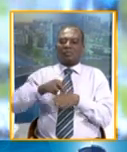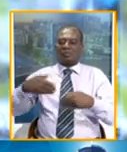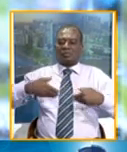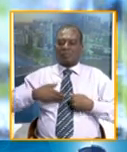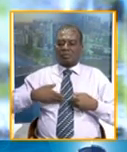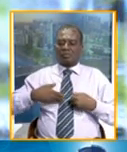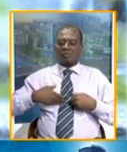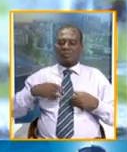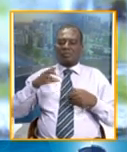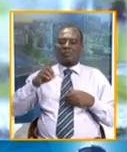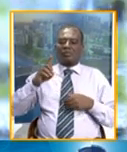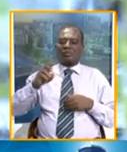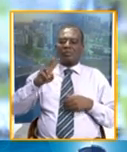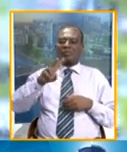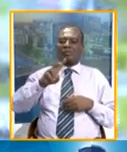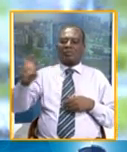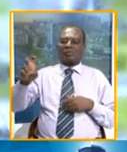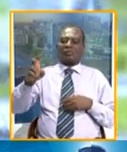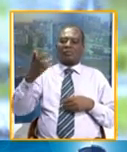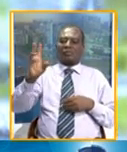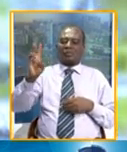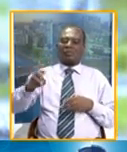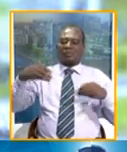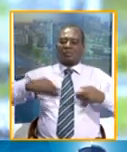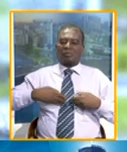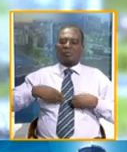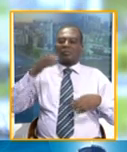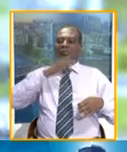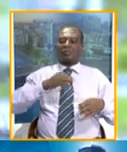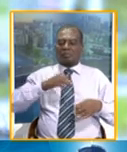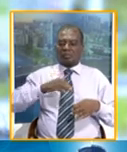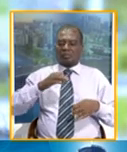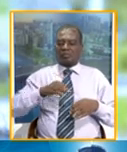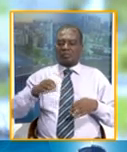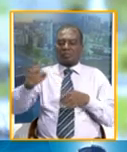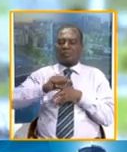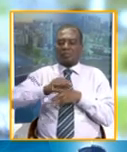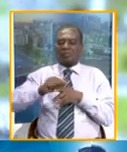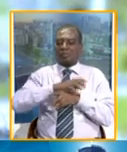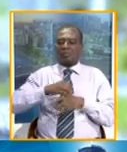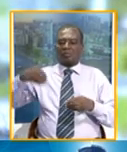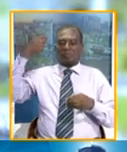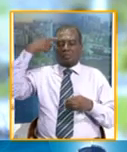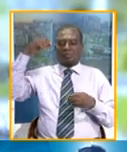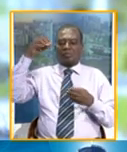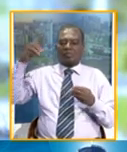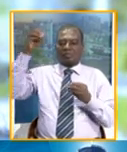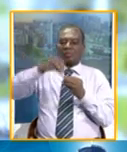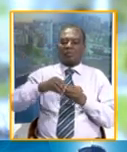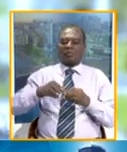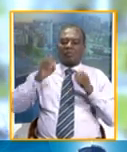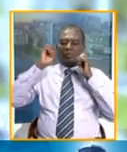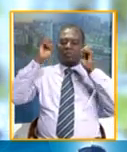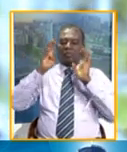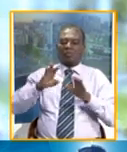jeunes. 216 jeunes bénéficient d'une formation. Le SNJ a pour mission de renforcer l'éducation de la